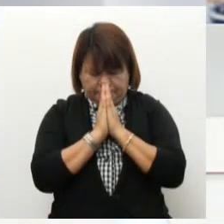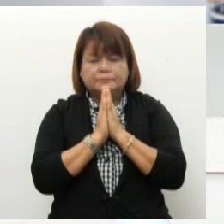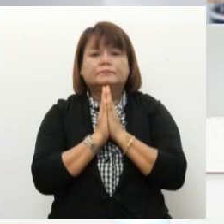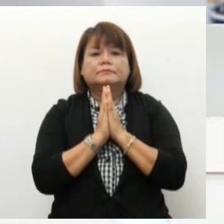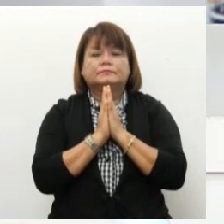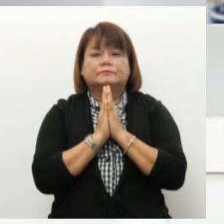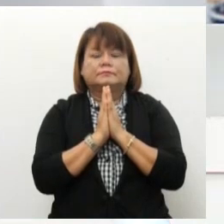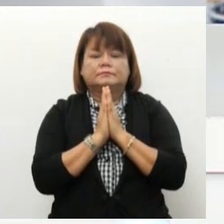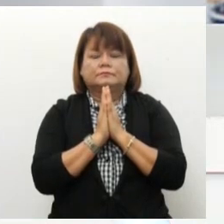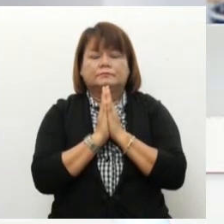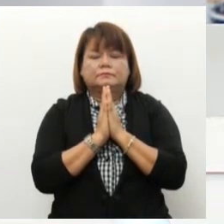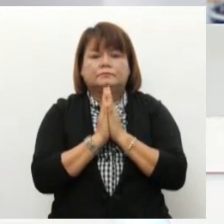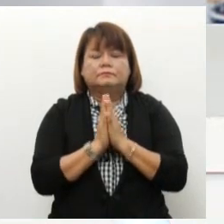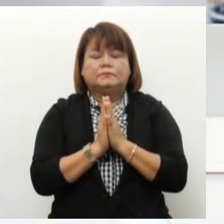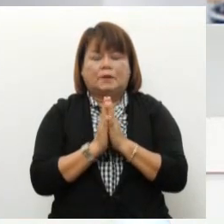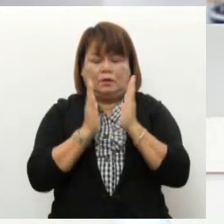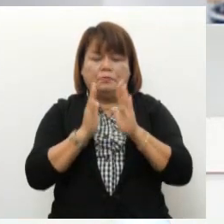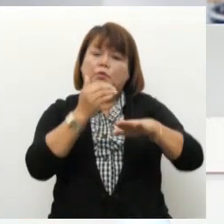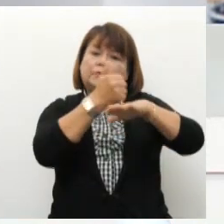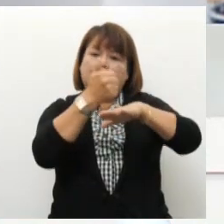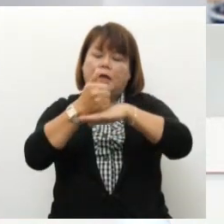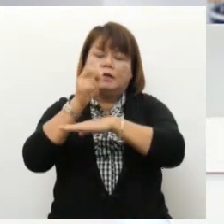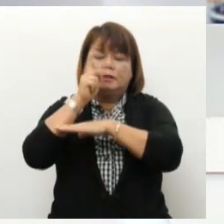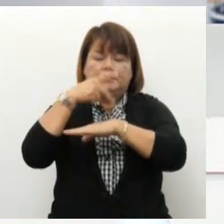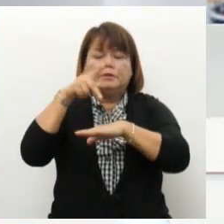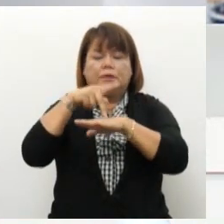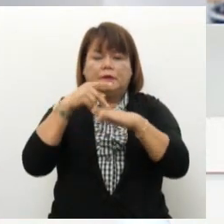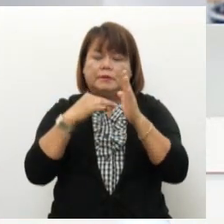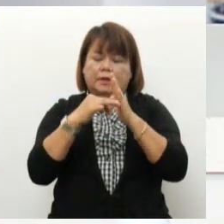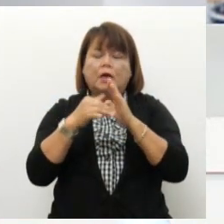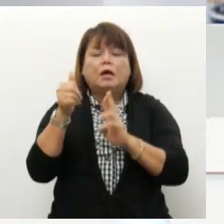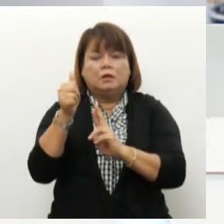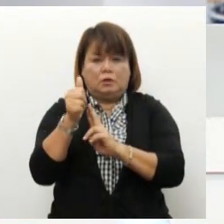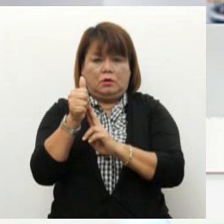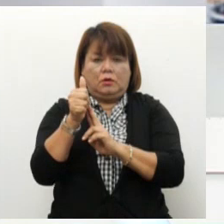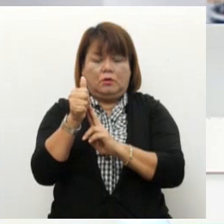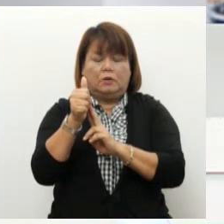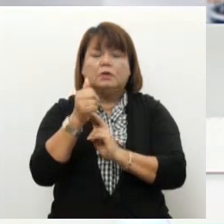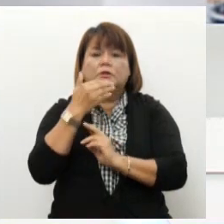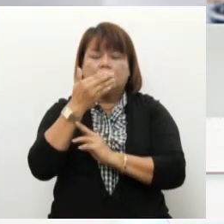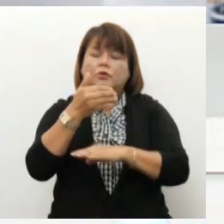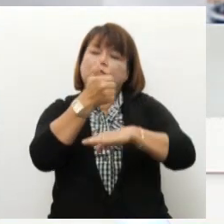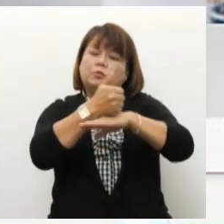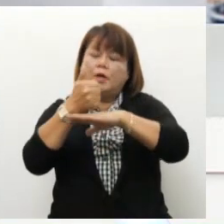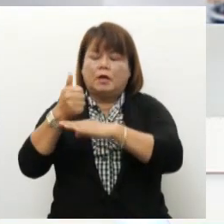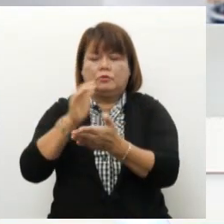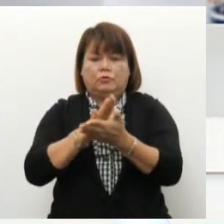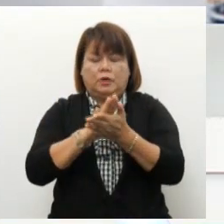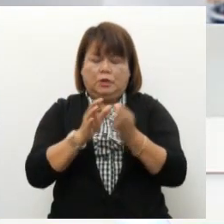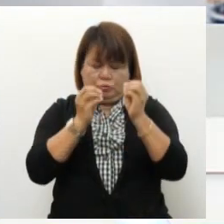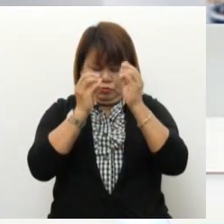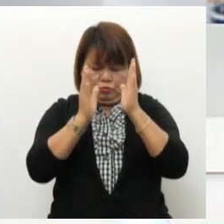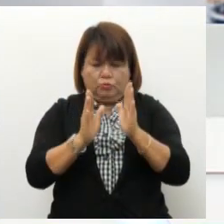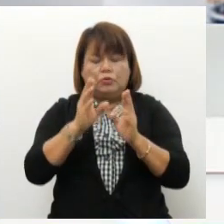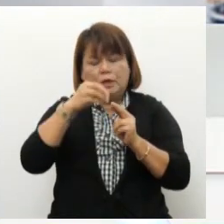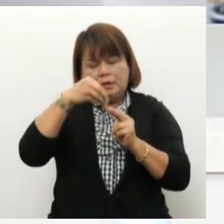ครับสวัสดีท่านผู้อำนวยการสำนักงานเขตพื้นที่การศึกษาท่านรองตลอดจนผู้บริหารสถานศึกษาคุณครูและ